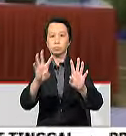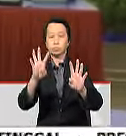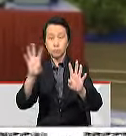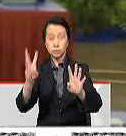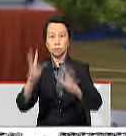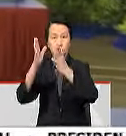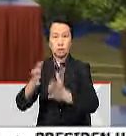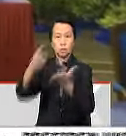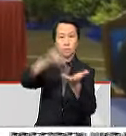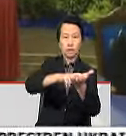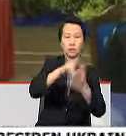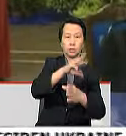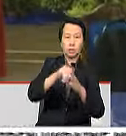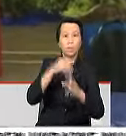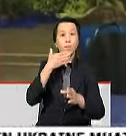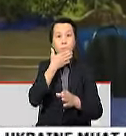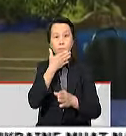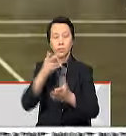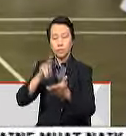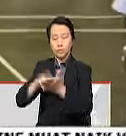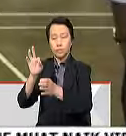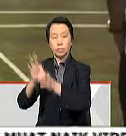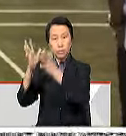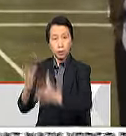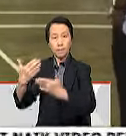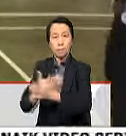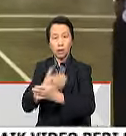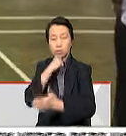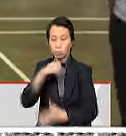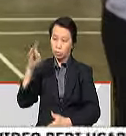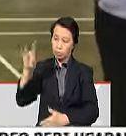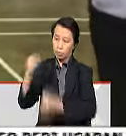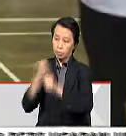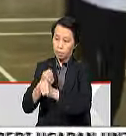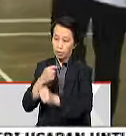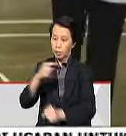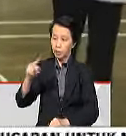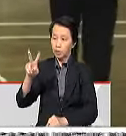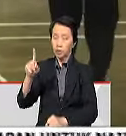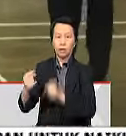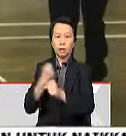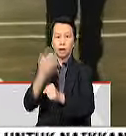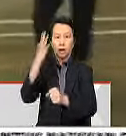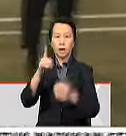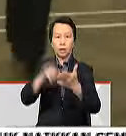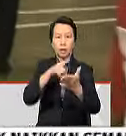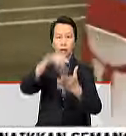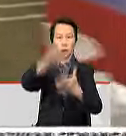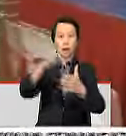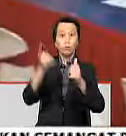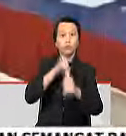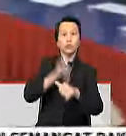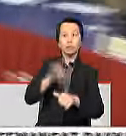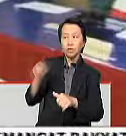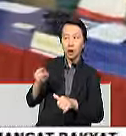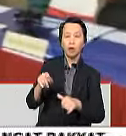Lakin, termasuk dengan pengundi muda atau pengundi baharu yang berusia 18 hingga 21 tahun, akan membuat pengundian pertama kali pada Pilihan